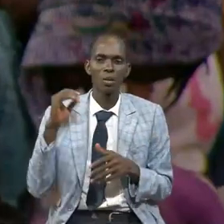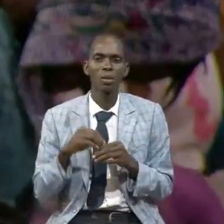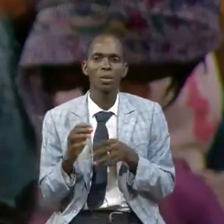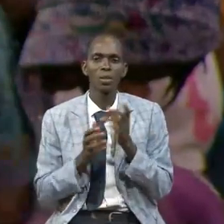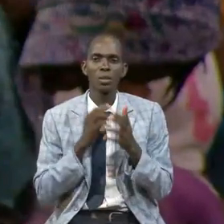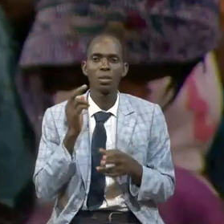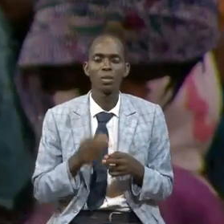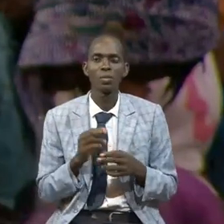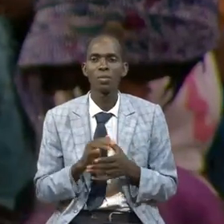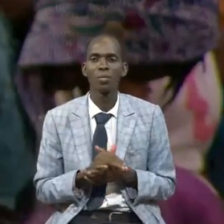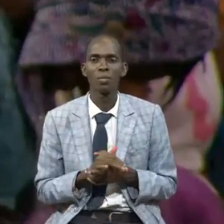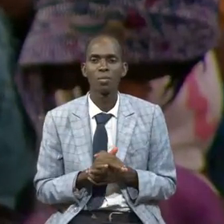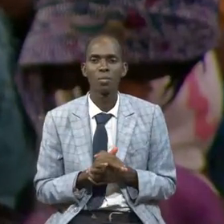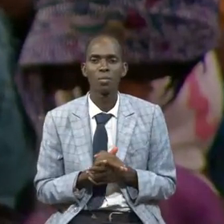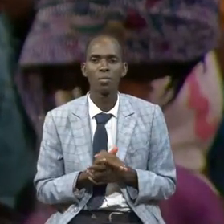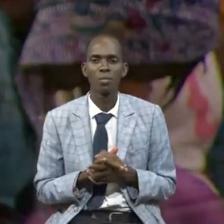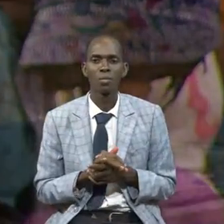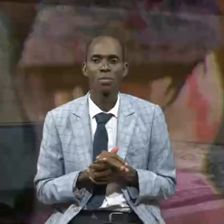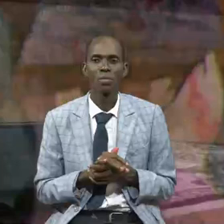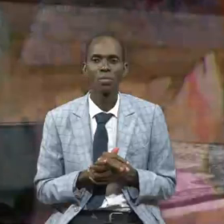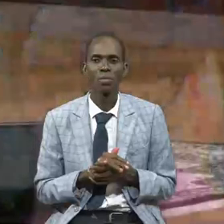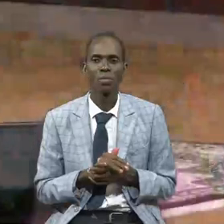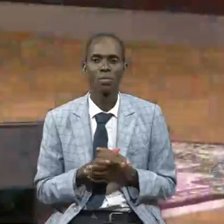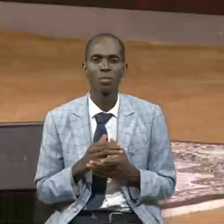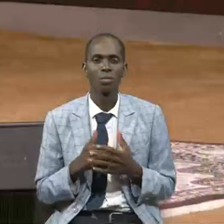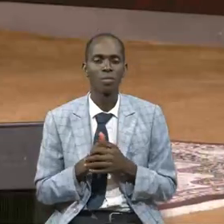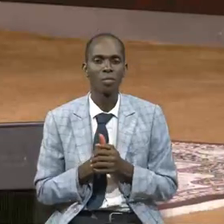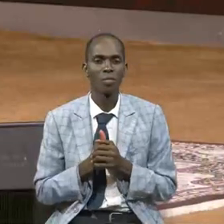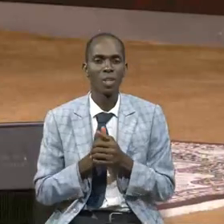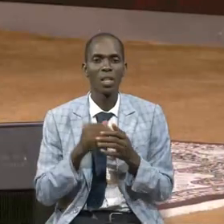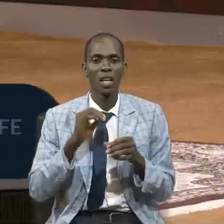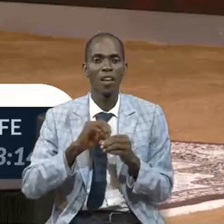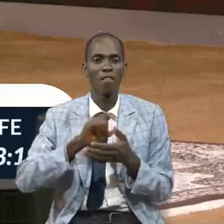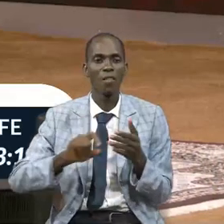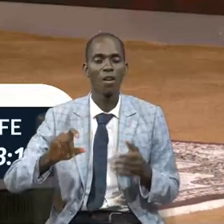amen. Voilà le verset 4.